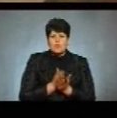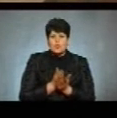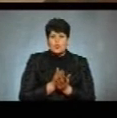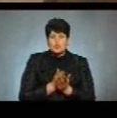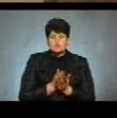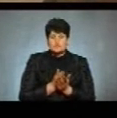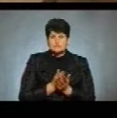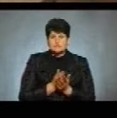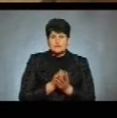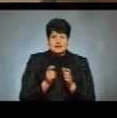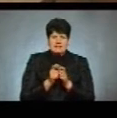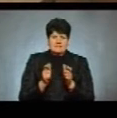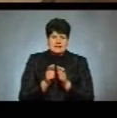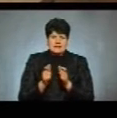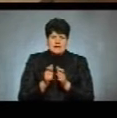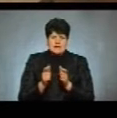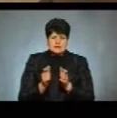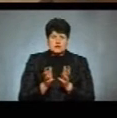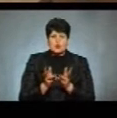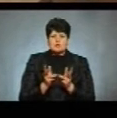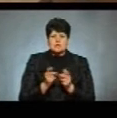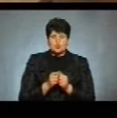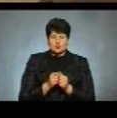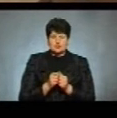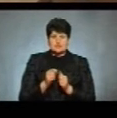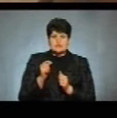копія квитанції про розрахунок номер